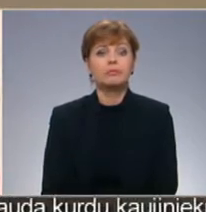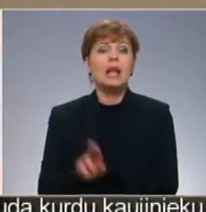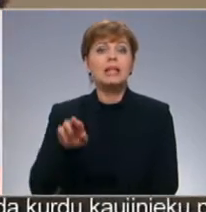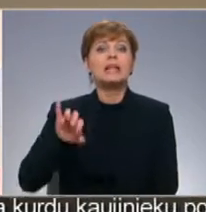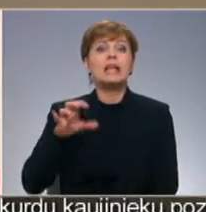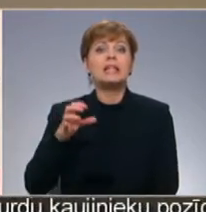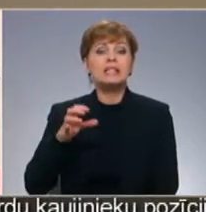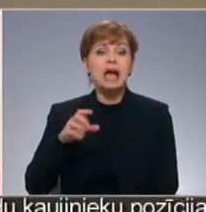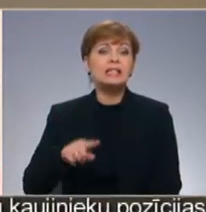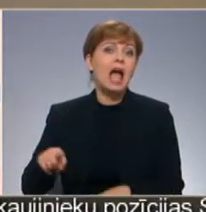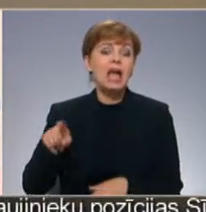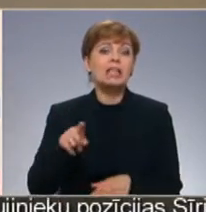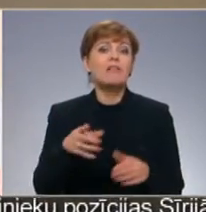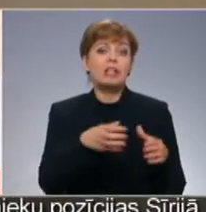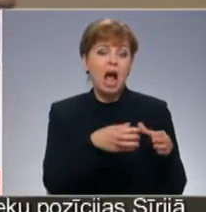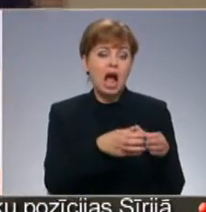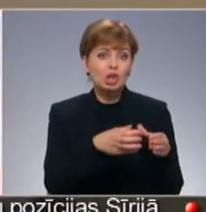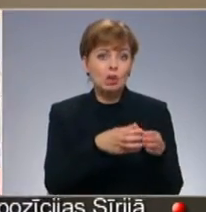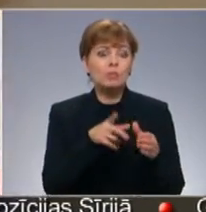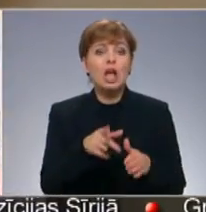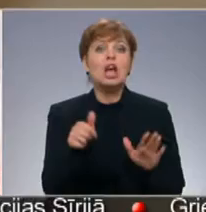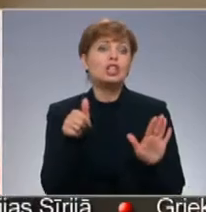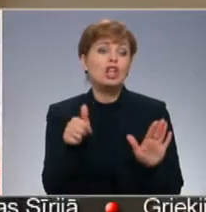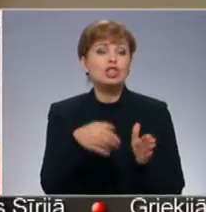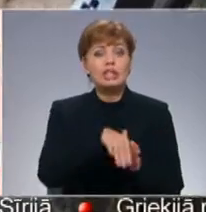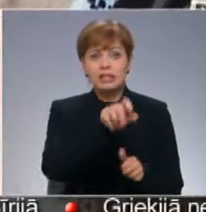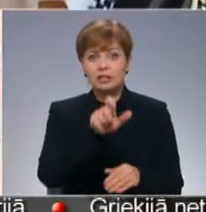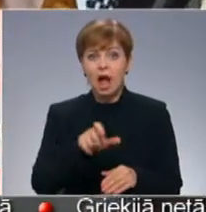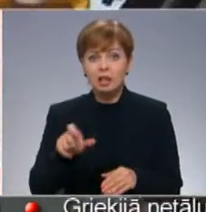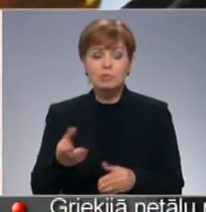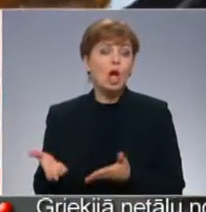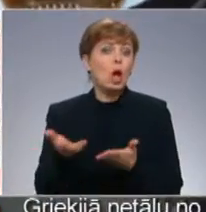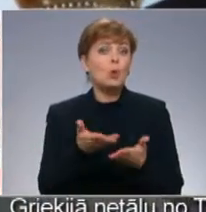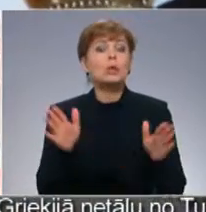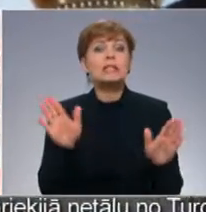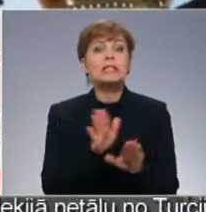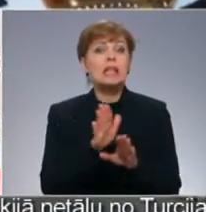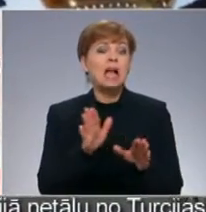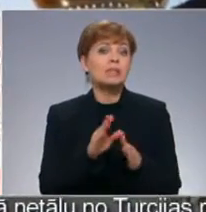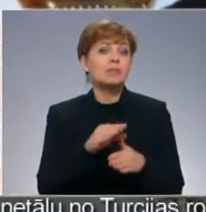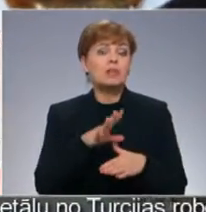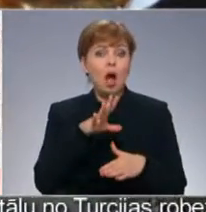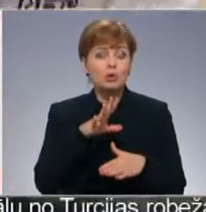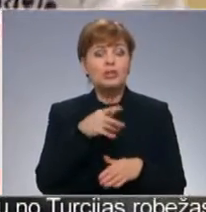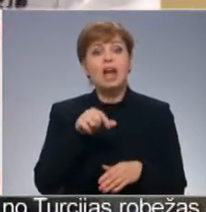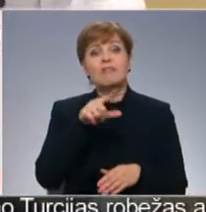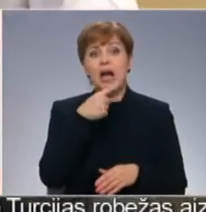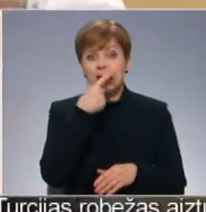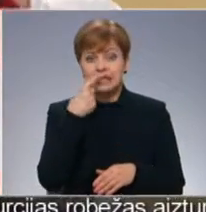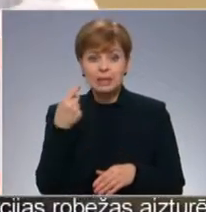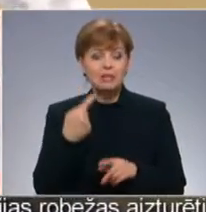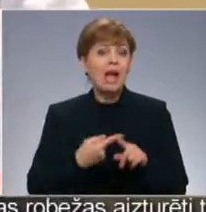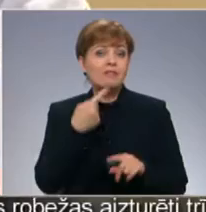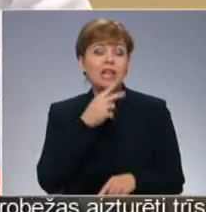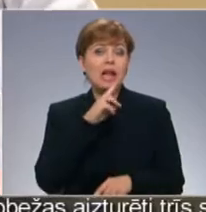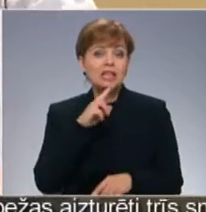Nīces etnogrāfiskajā ansamblī šobrīd ir 6 dalībnieces, kuru dziesmu pūrs mērāms vairākos simtos. Vienreiz